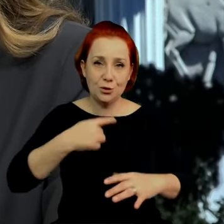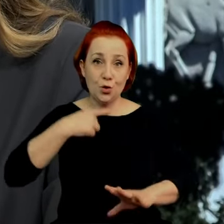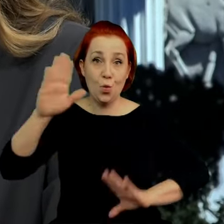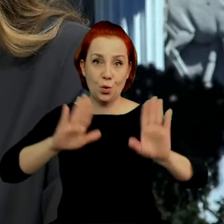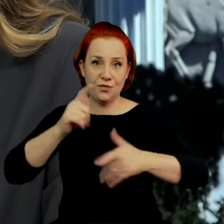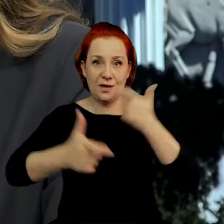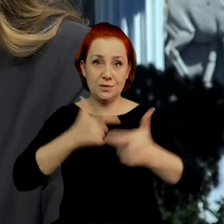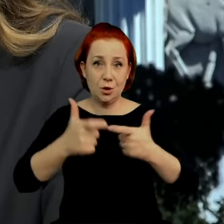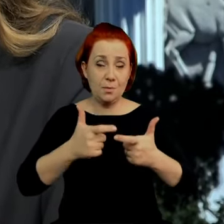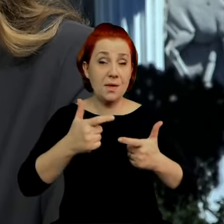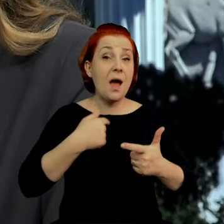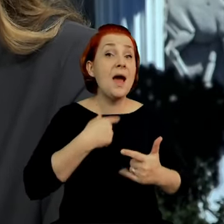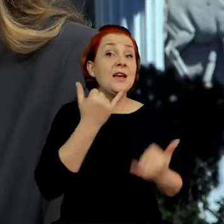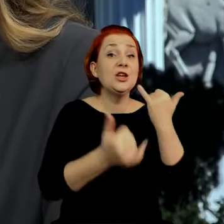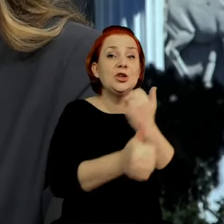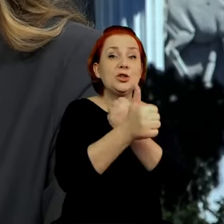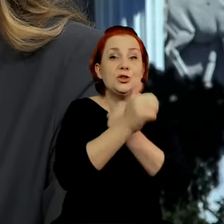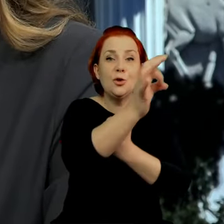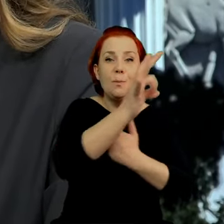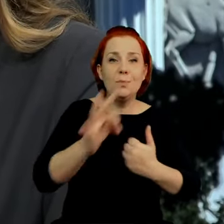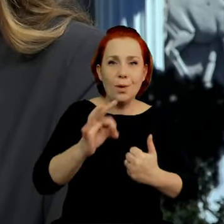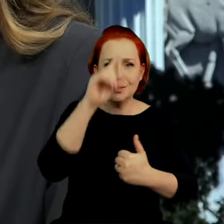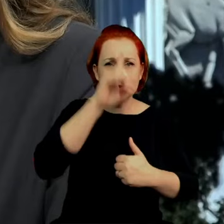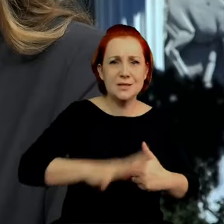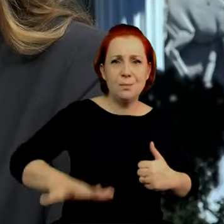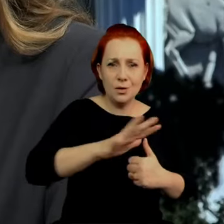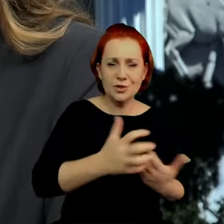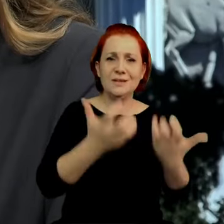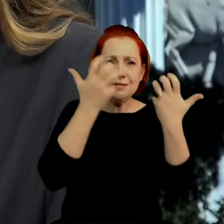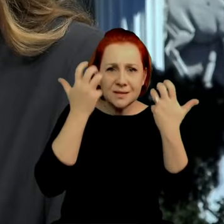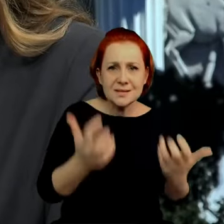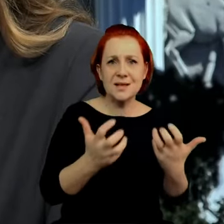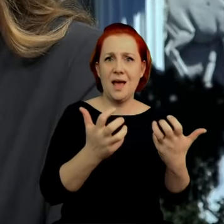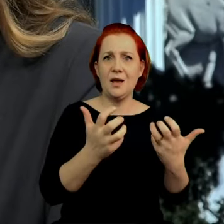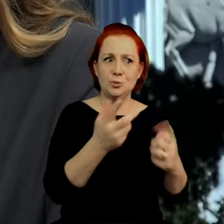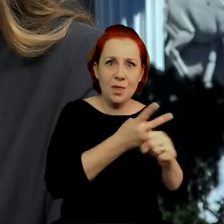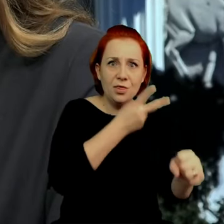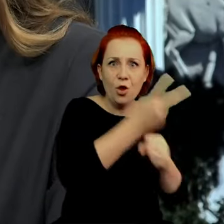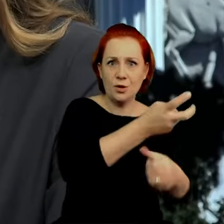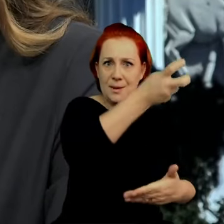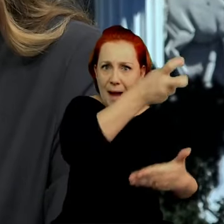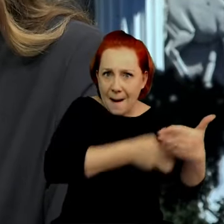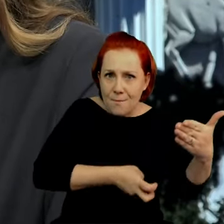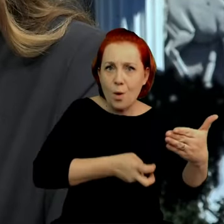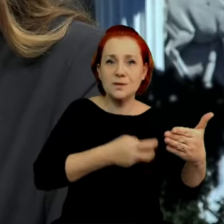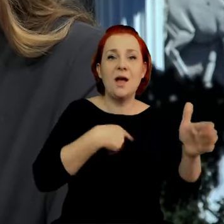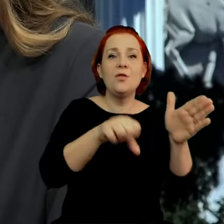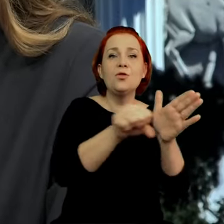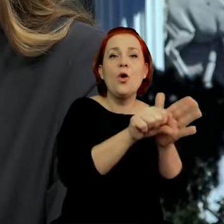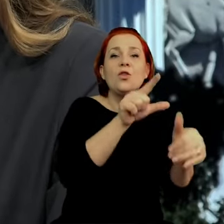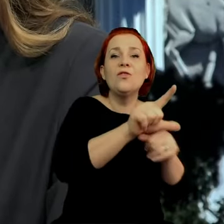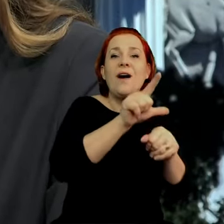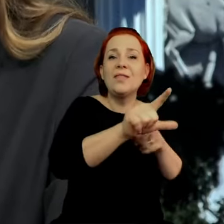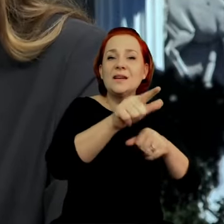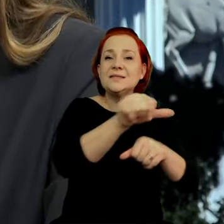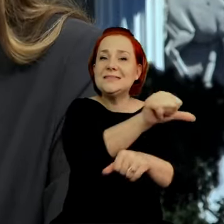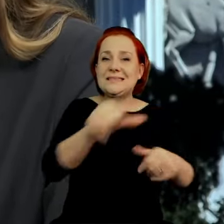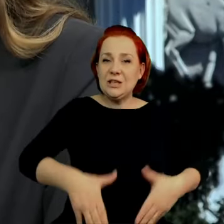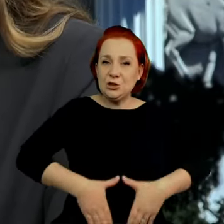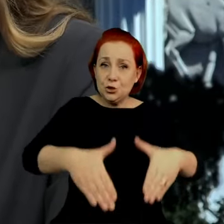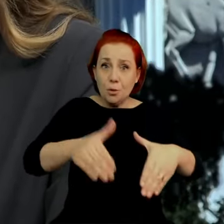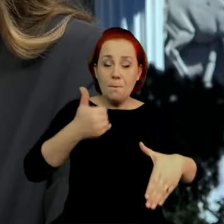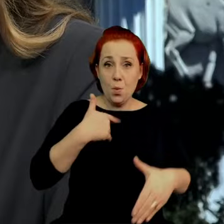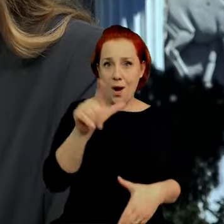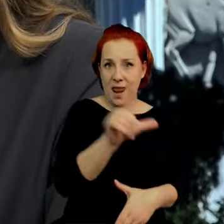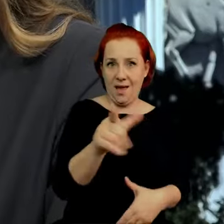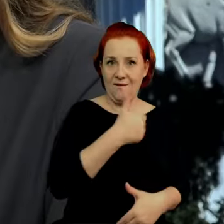60% społeczeństwa jest za tym, żeby dostęp do aborcji do 12 tygodnia był legalny w Polsce, to oni